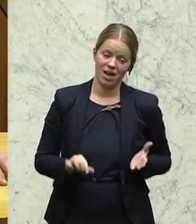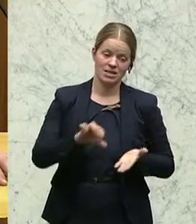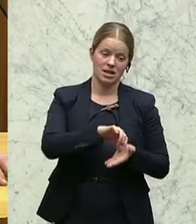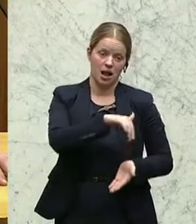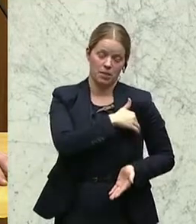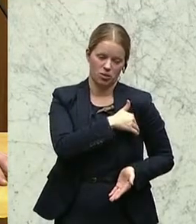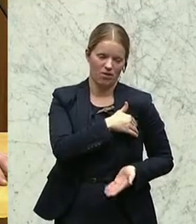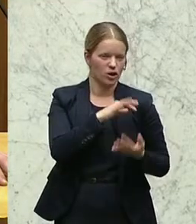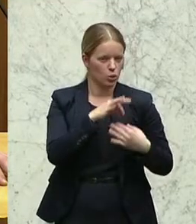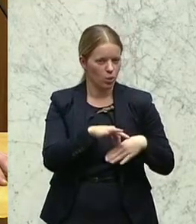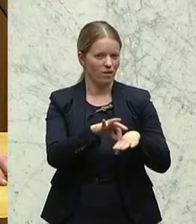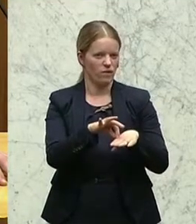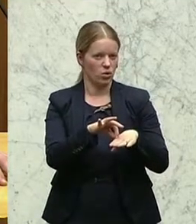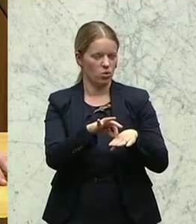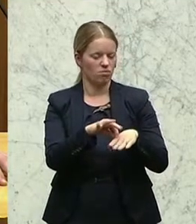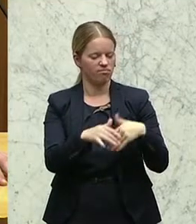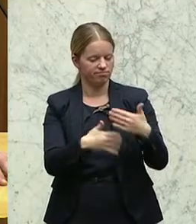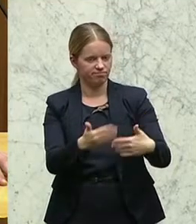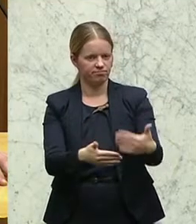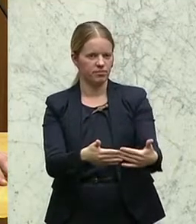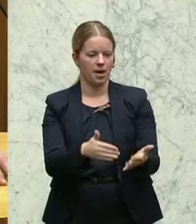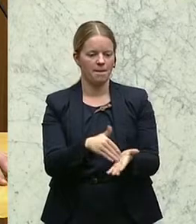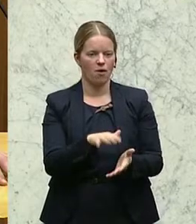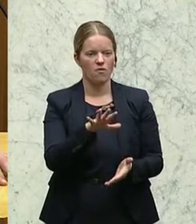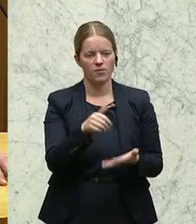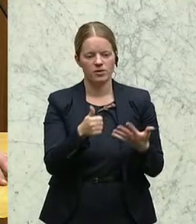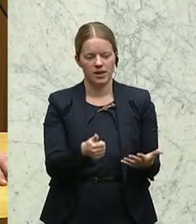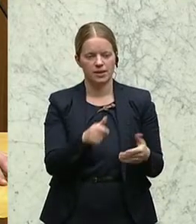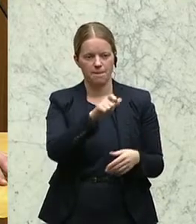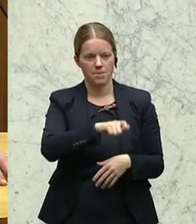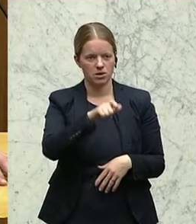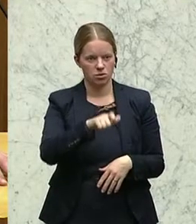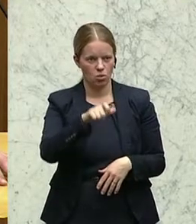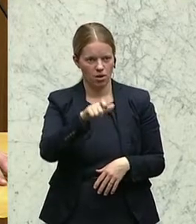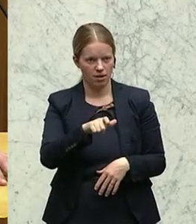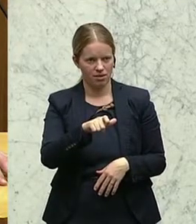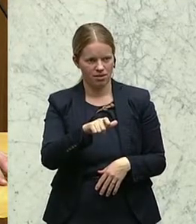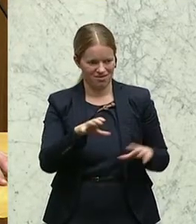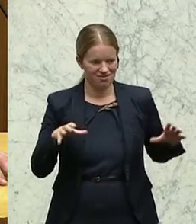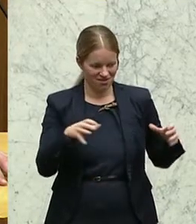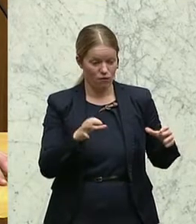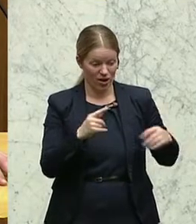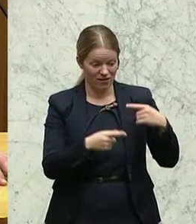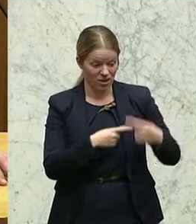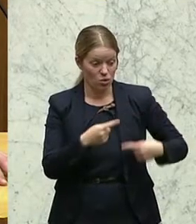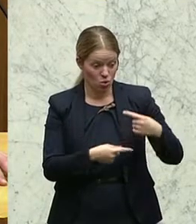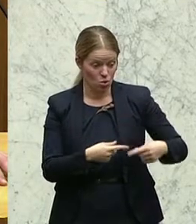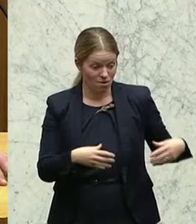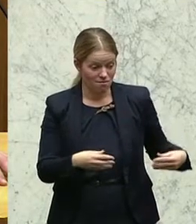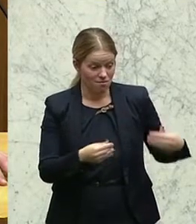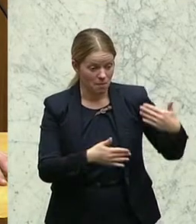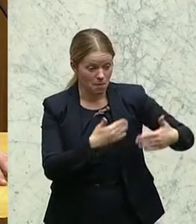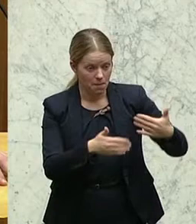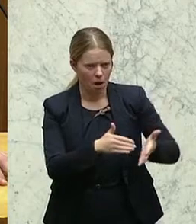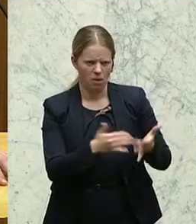es jetzt um Durchführungsmaßnahmen gibt, da braucht es die 65 Personen, die für die Entwicklung insgesamt notwendig waren, auch nicht